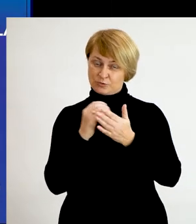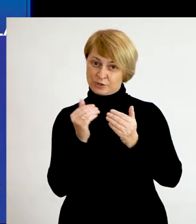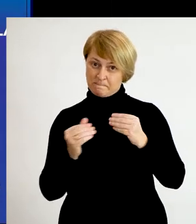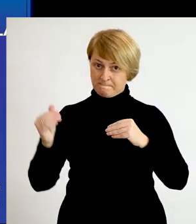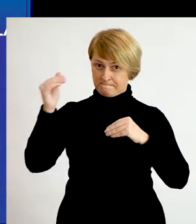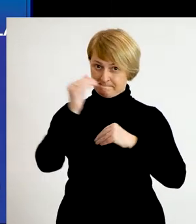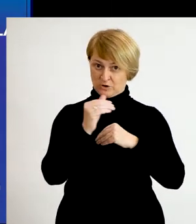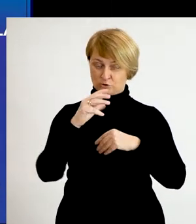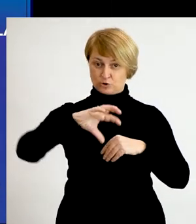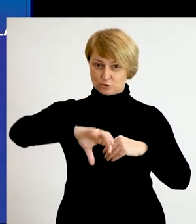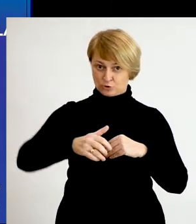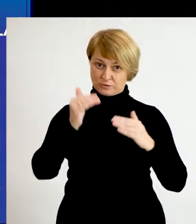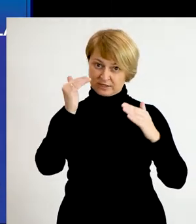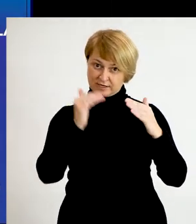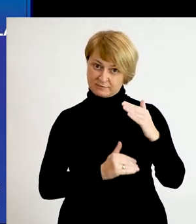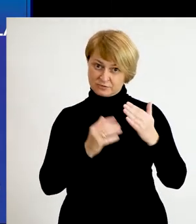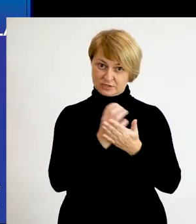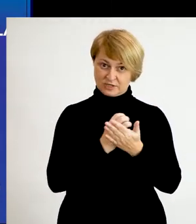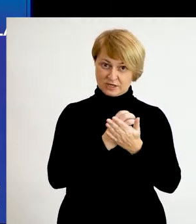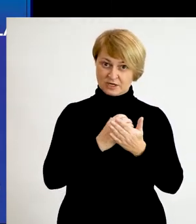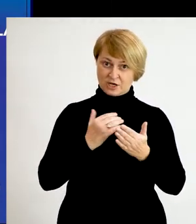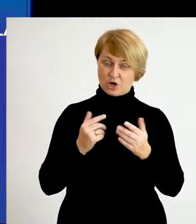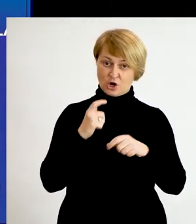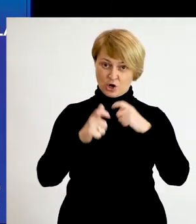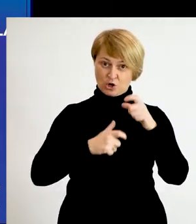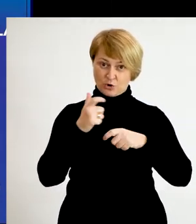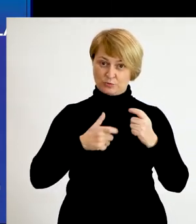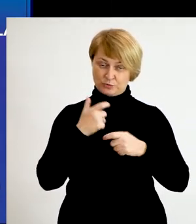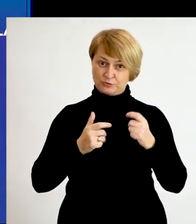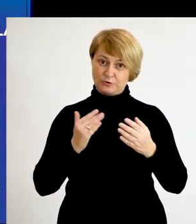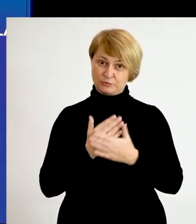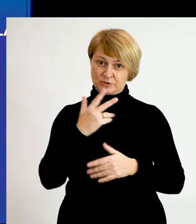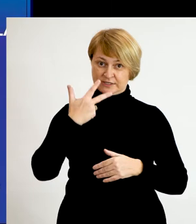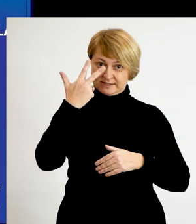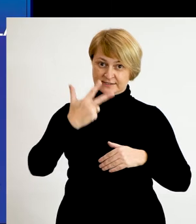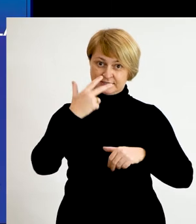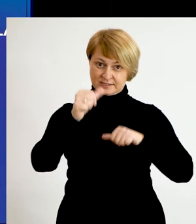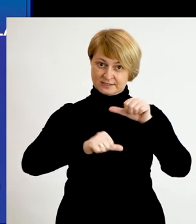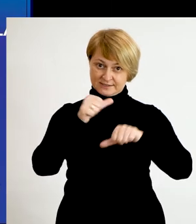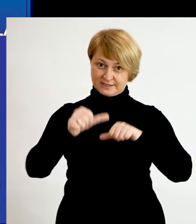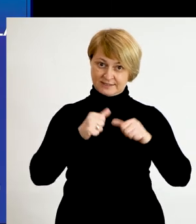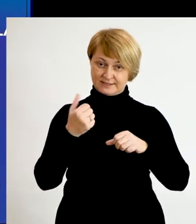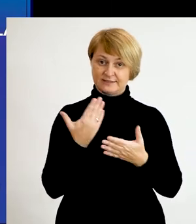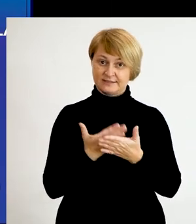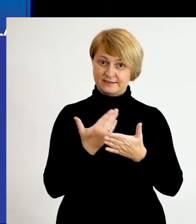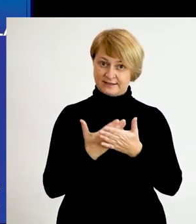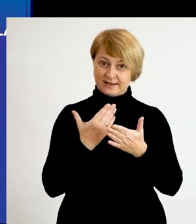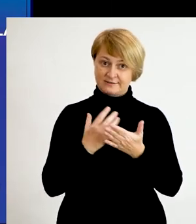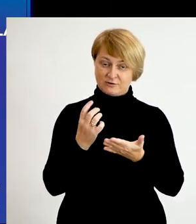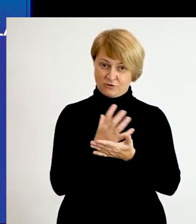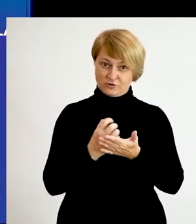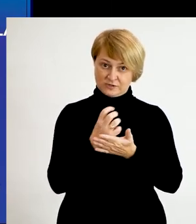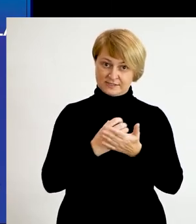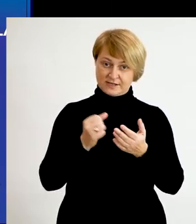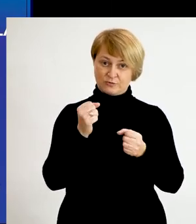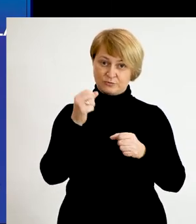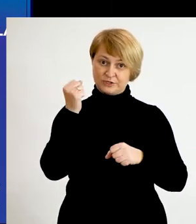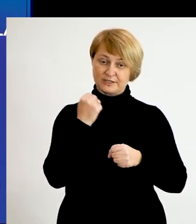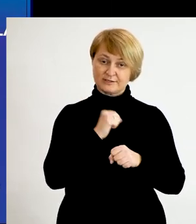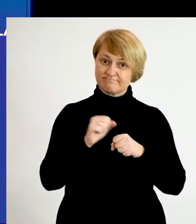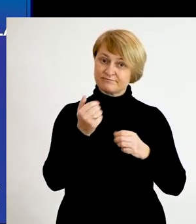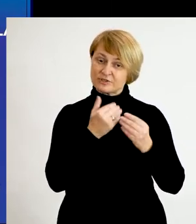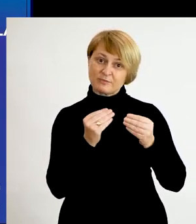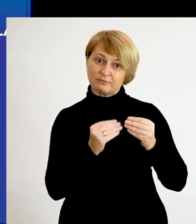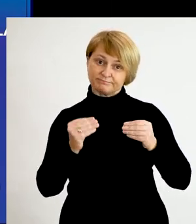najmniej zarabiającym. Robimy to trzeci rok z rzędu, stąd płace spłaszczają się i w Urzędzie Miasta i w